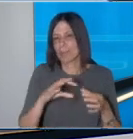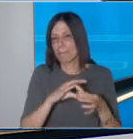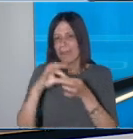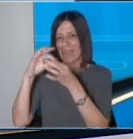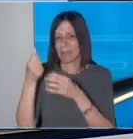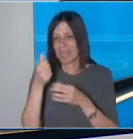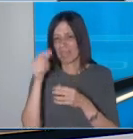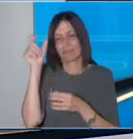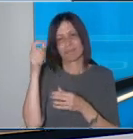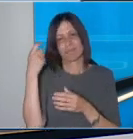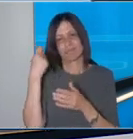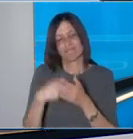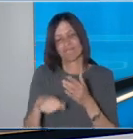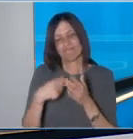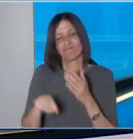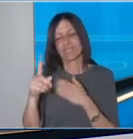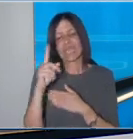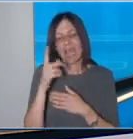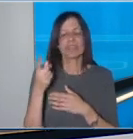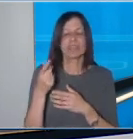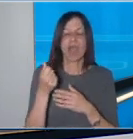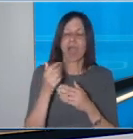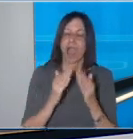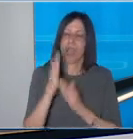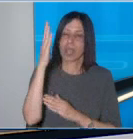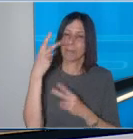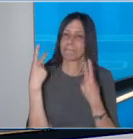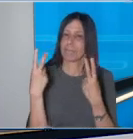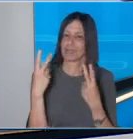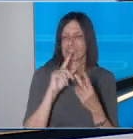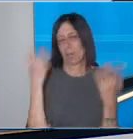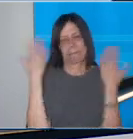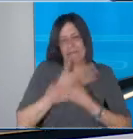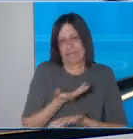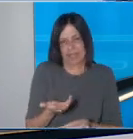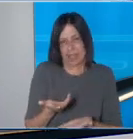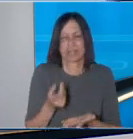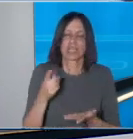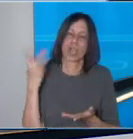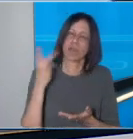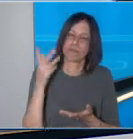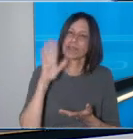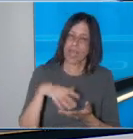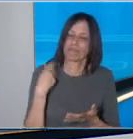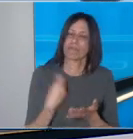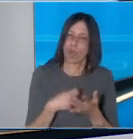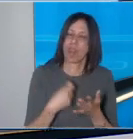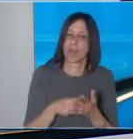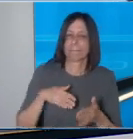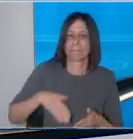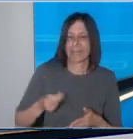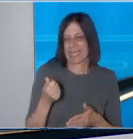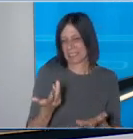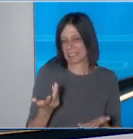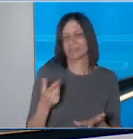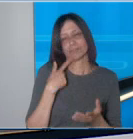מדד המחירים לצרכן, עולה עלייה משמעותית. לא שזה מאוד מאוד צריך להפתיע אתכם, וזה כמובן גם עולה לנו בכיס. על כך ועוד אנחנו רוצים